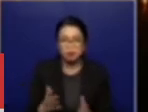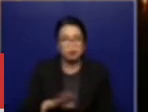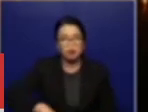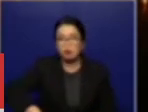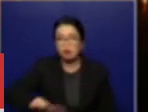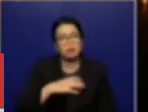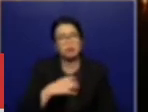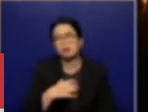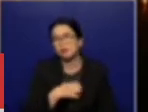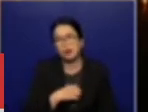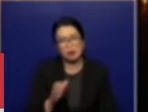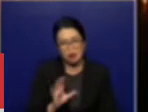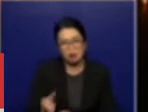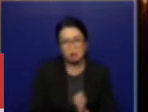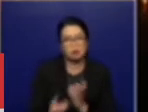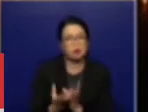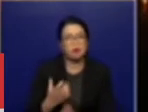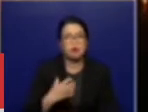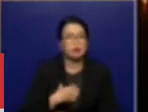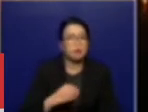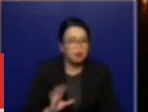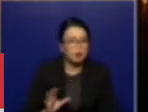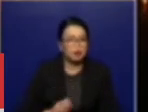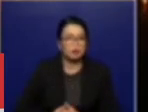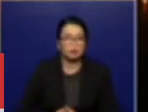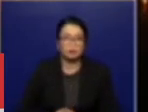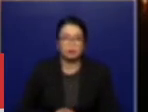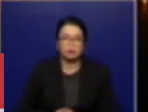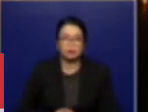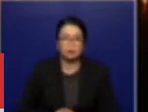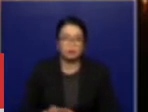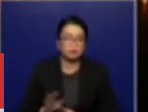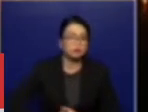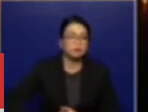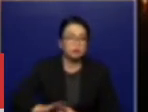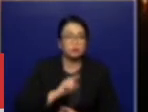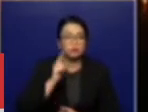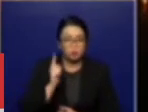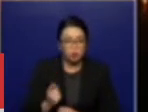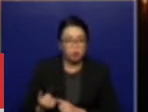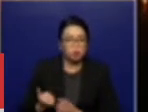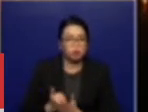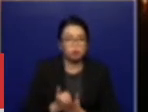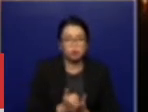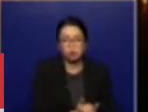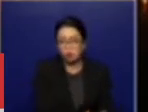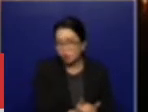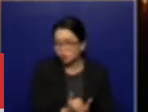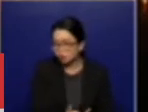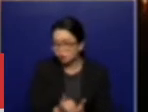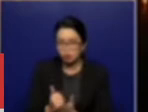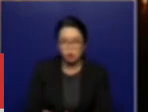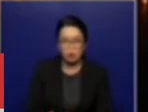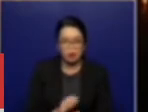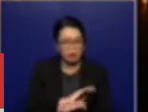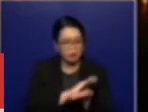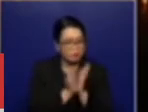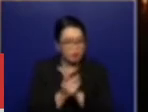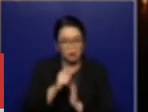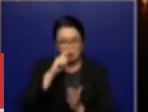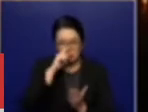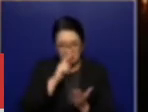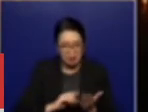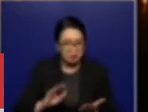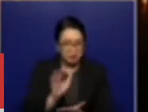ครับผมหวังเป็นอย่างยิ่งนะครับเราควรจะต้องมาช่วยกันเปลี่ยนประวัติศาสตร์หน้านี้นะครับ